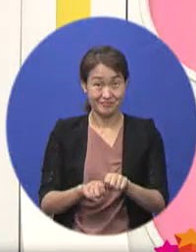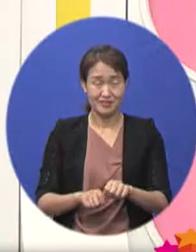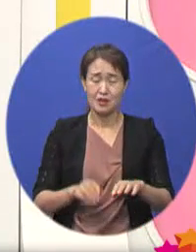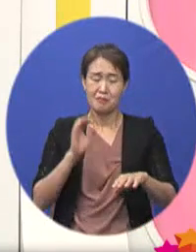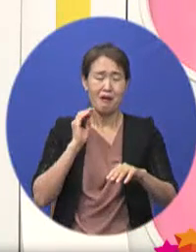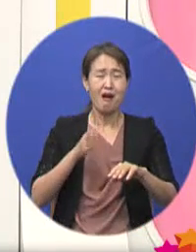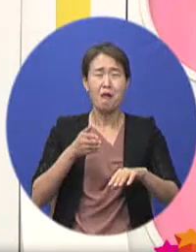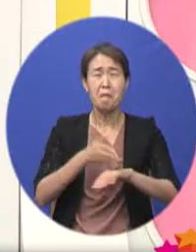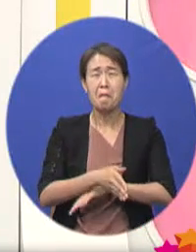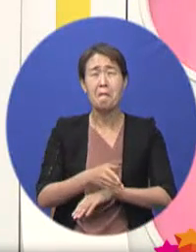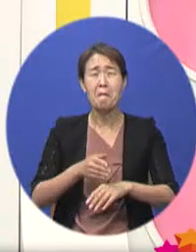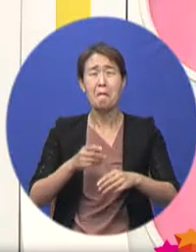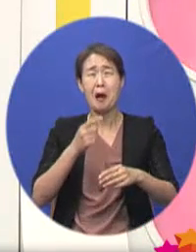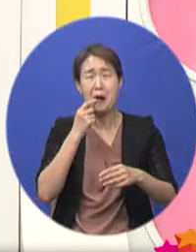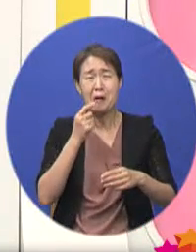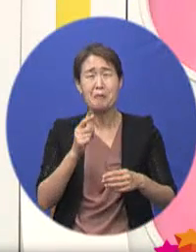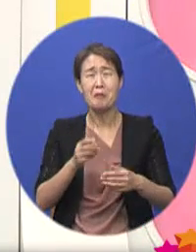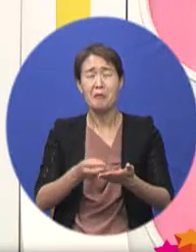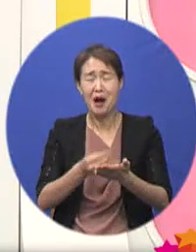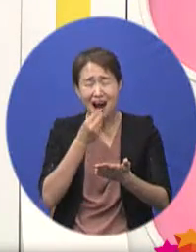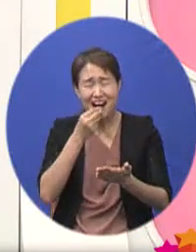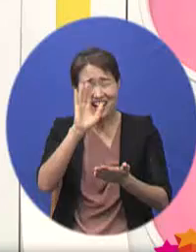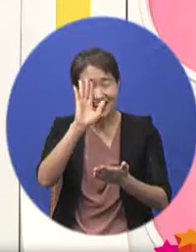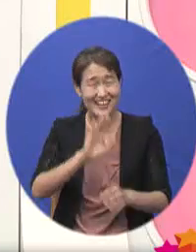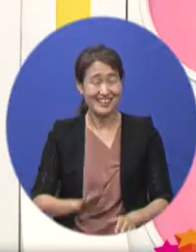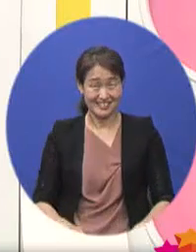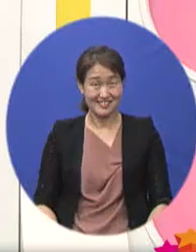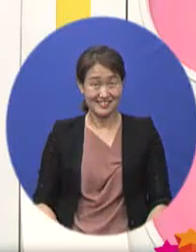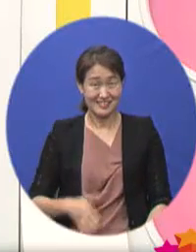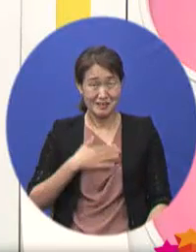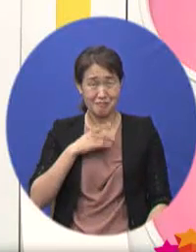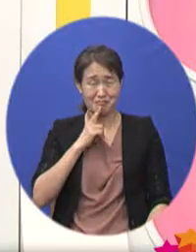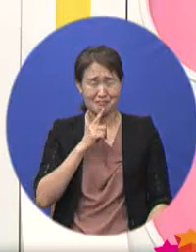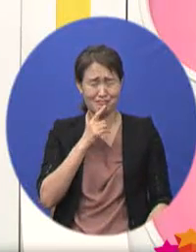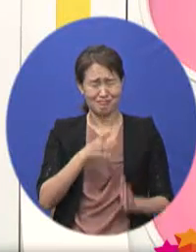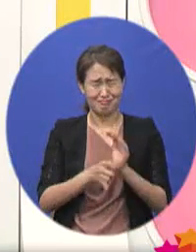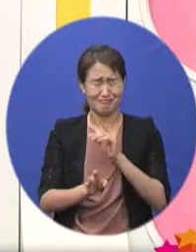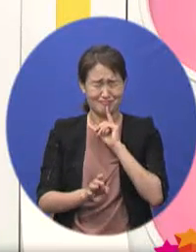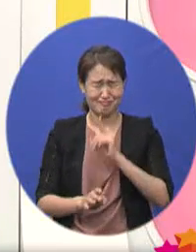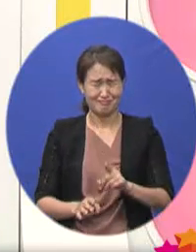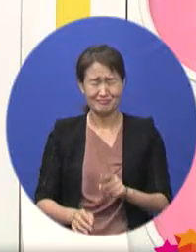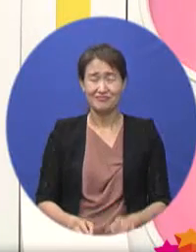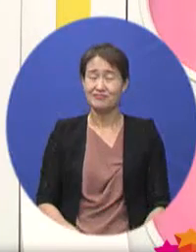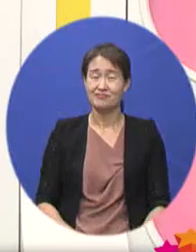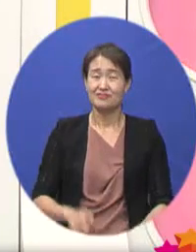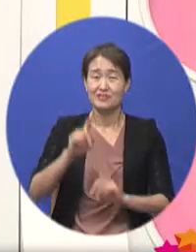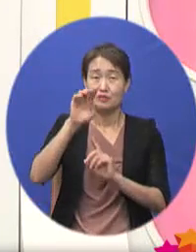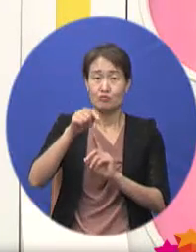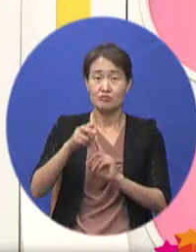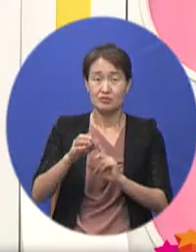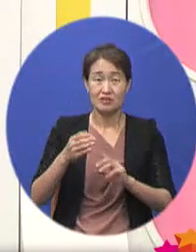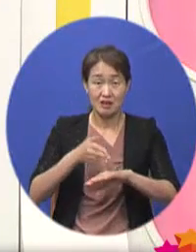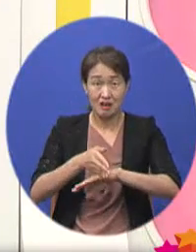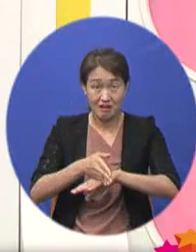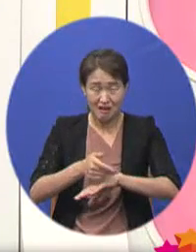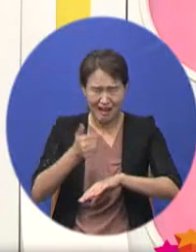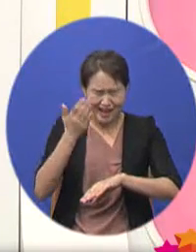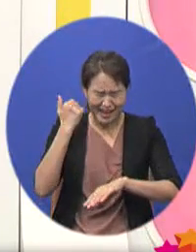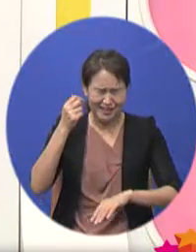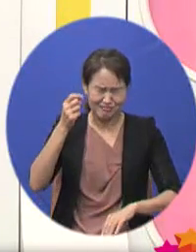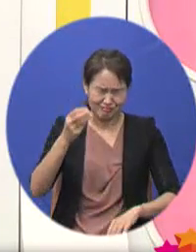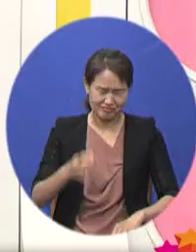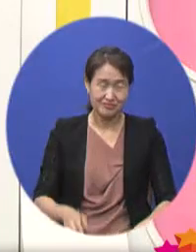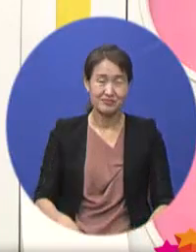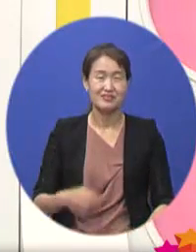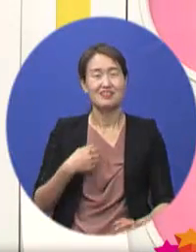지각이나 미각은 거의 먹는 거예요? 말도 안 되는 얘기로. 이보영 씨는 지각? 지각 옛날에 자주 했죠. 자주 하셨죠. 네.